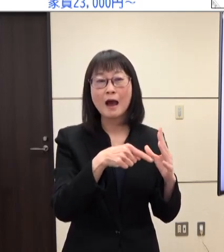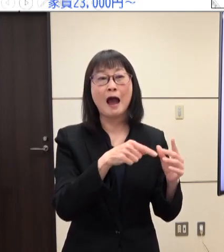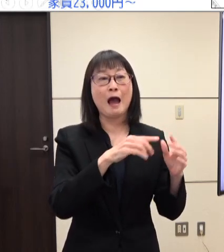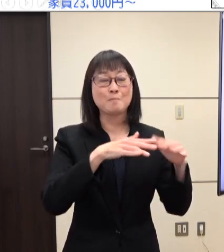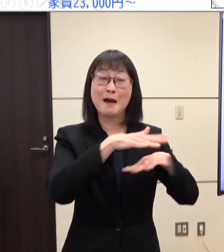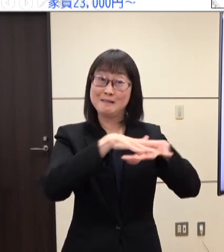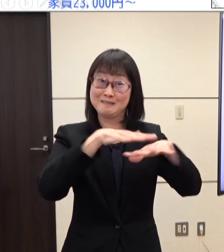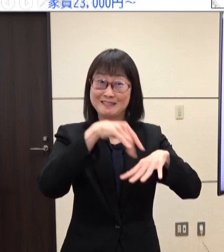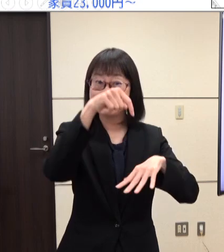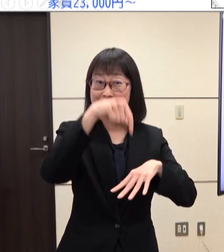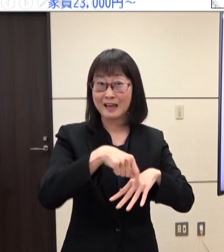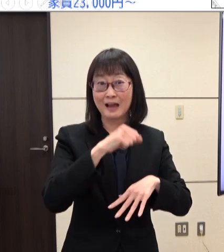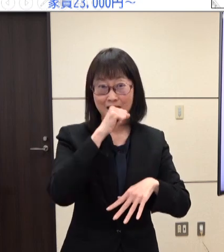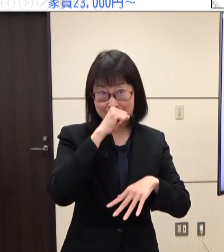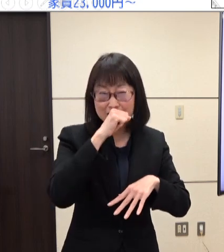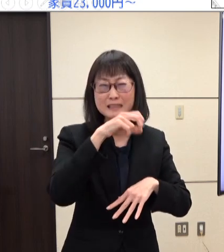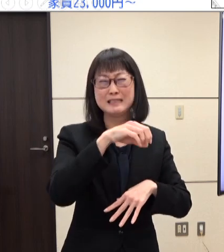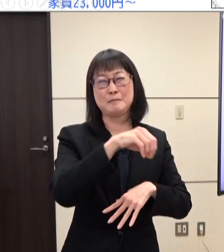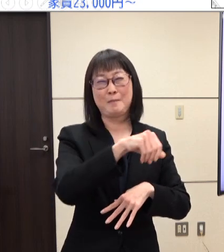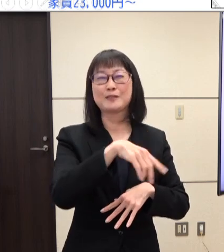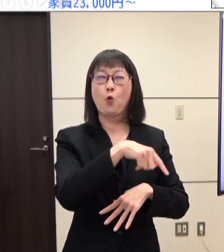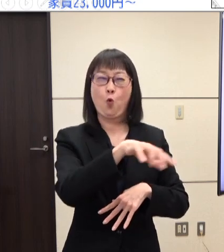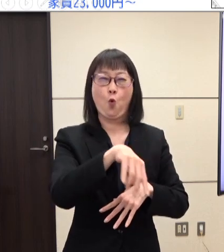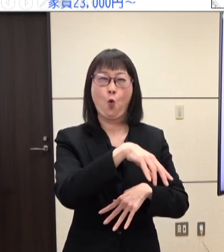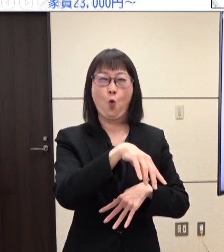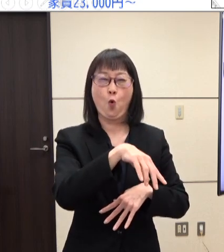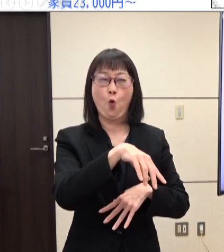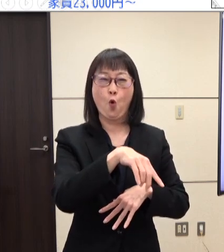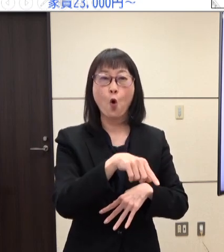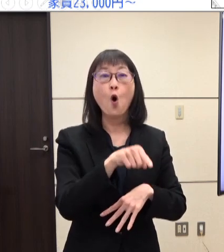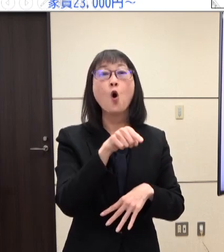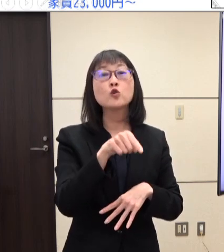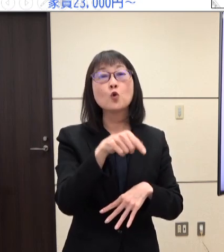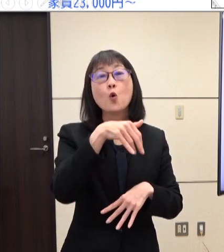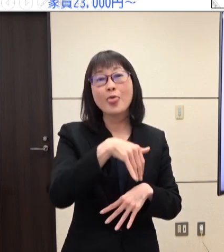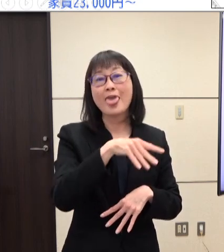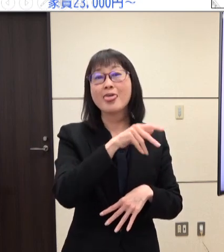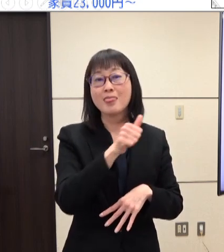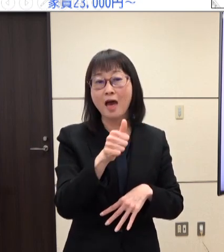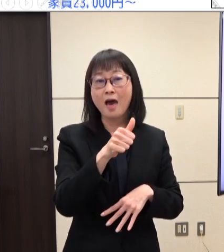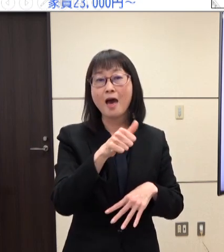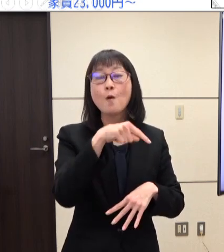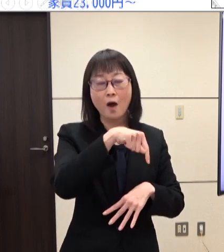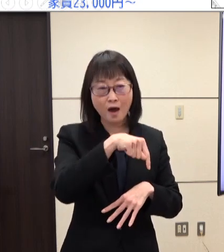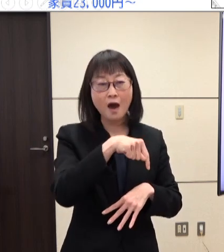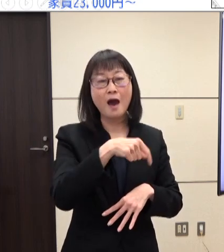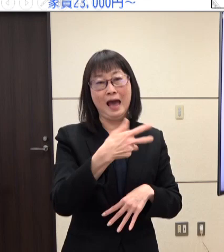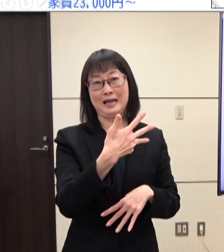つは曽根田団地は8戸、2LDK と 3LDK がありますが、これは